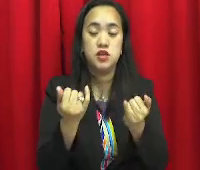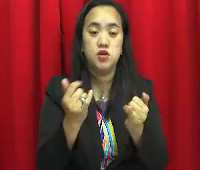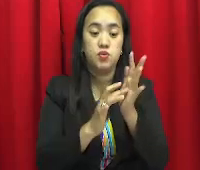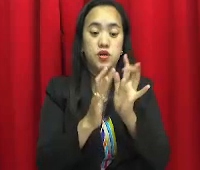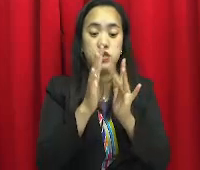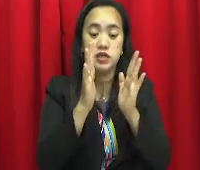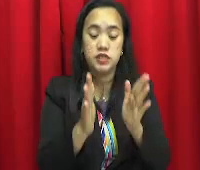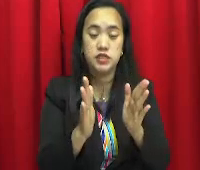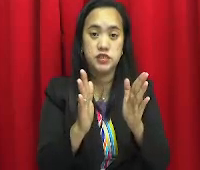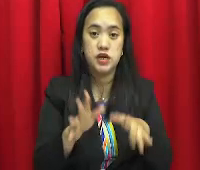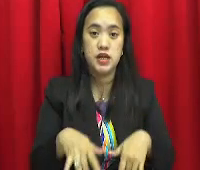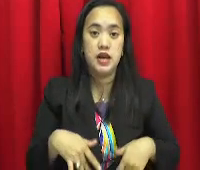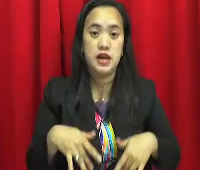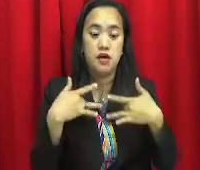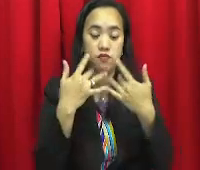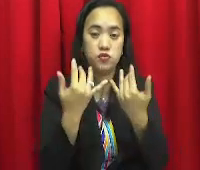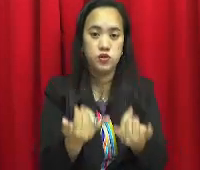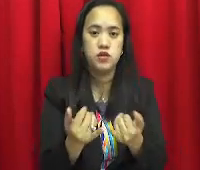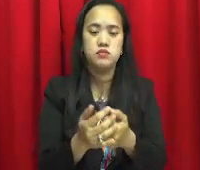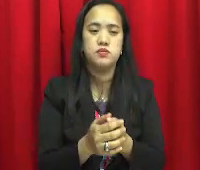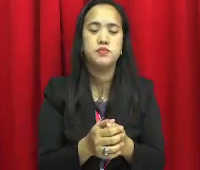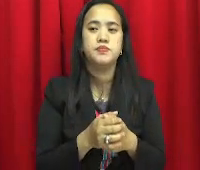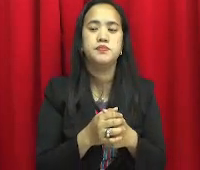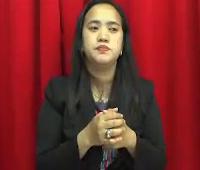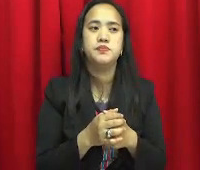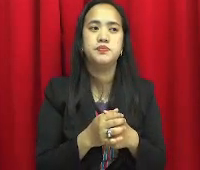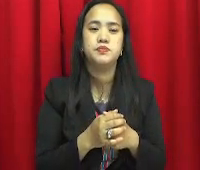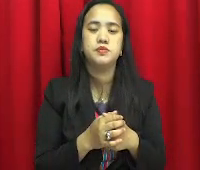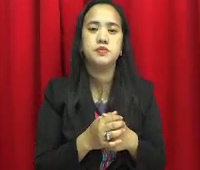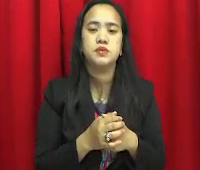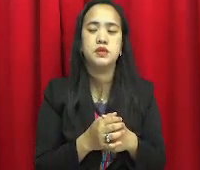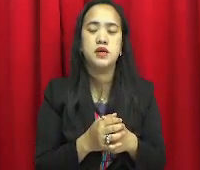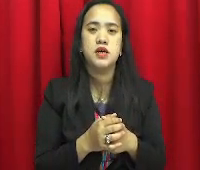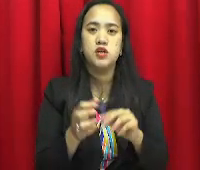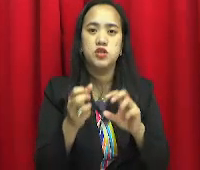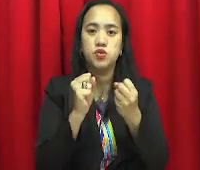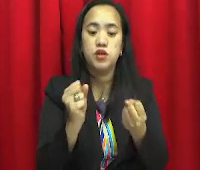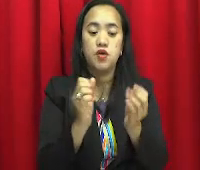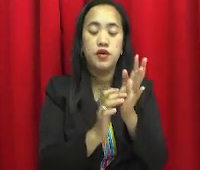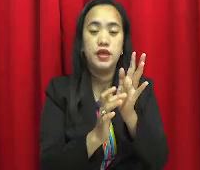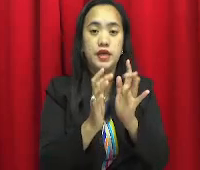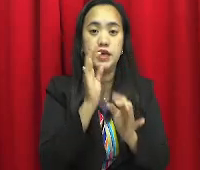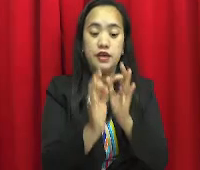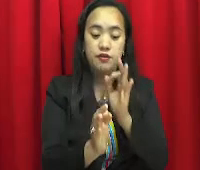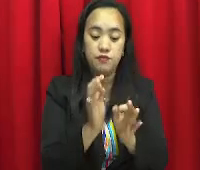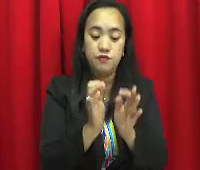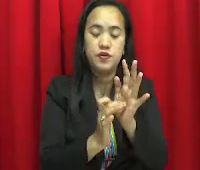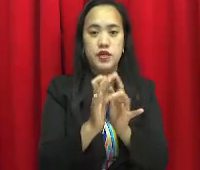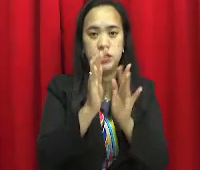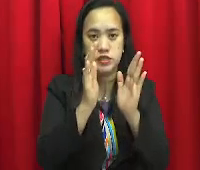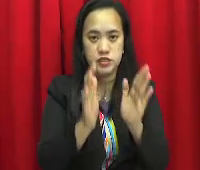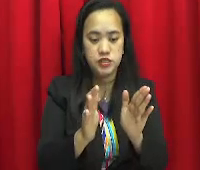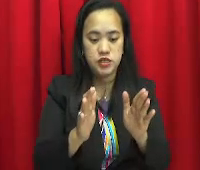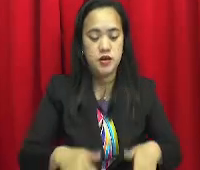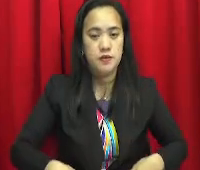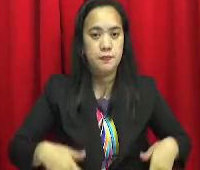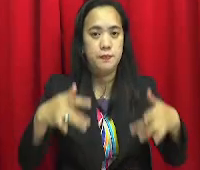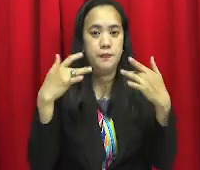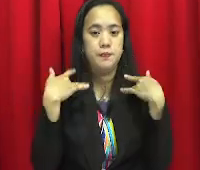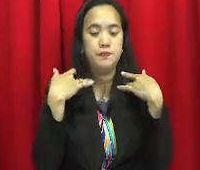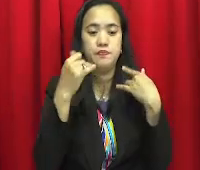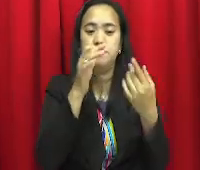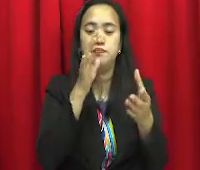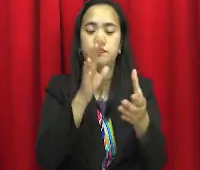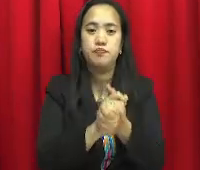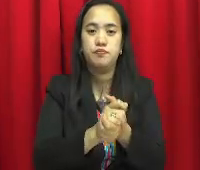para lamang makita natin yung point na kapag ka ang Kristiyano, no, kapag ka ang buhay na mag-asawa ay